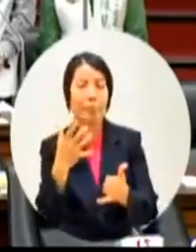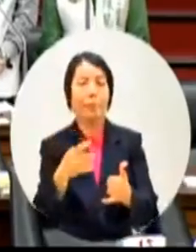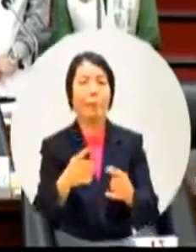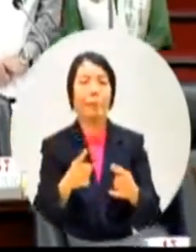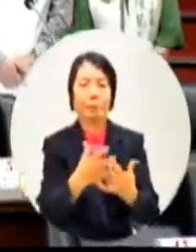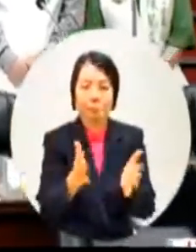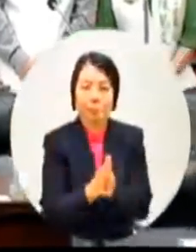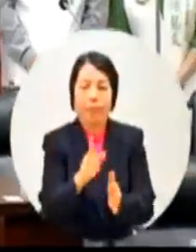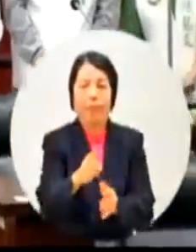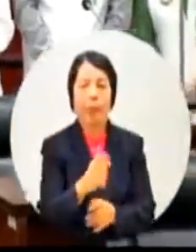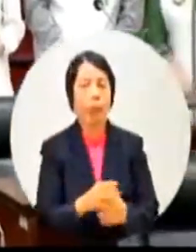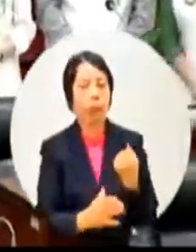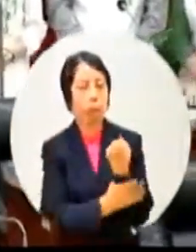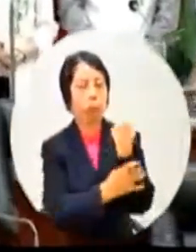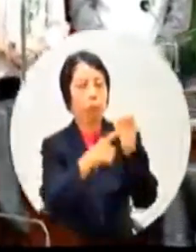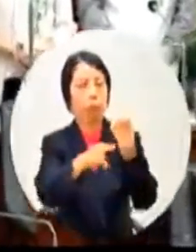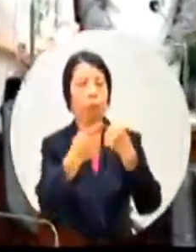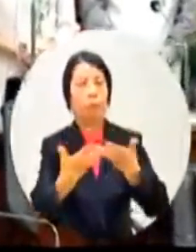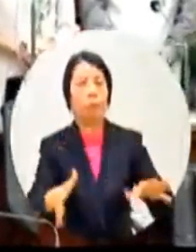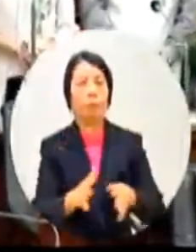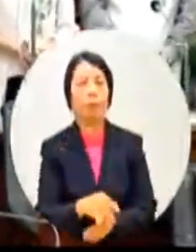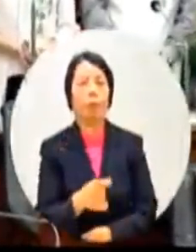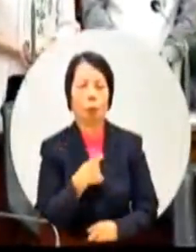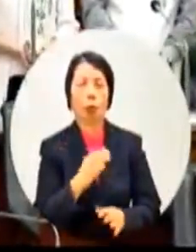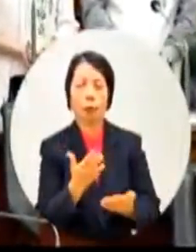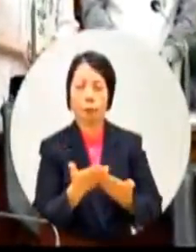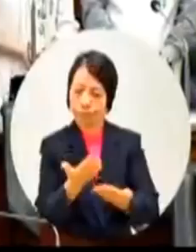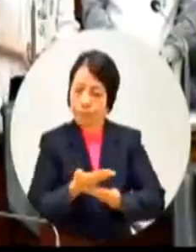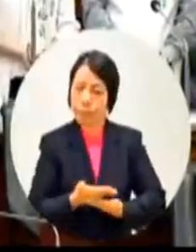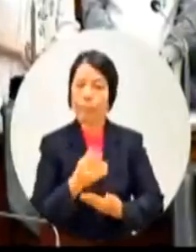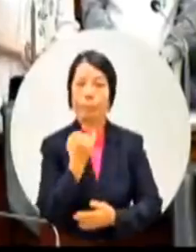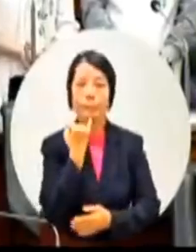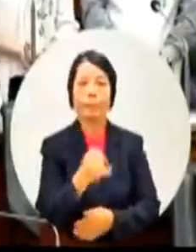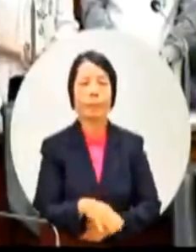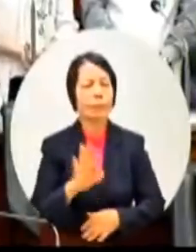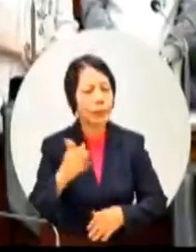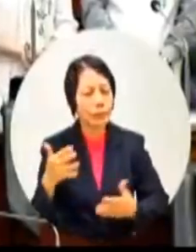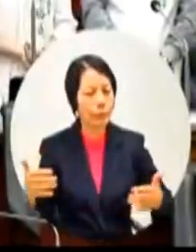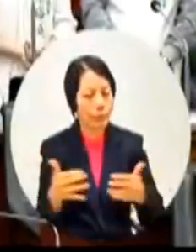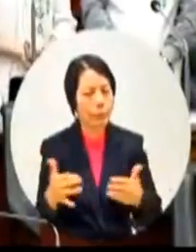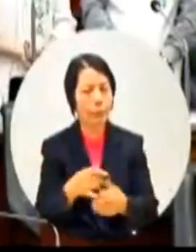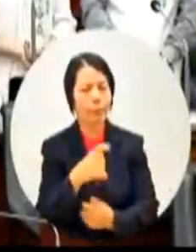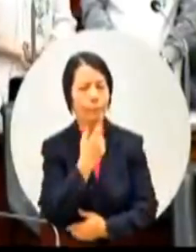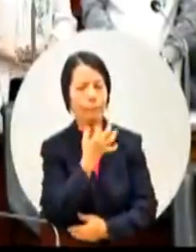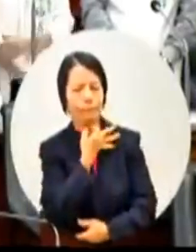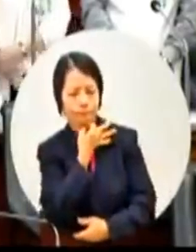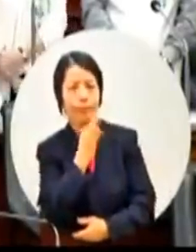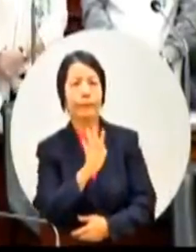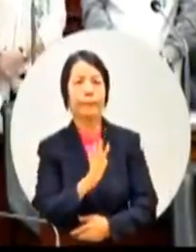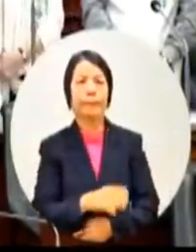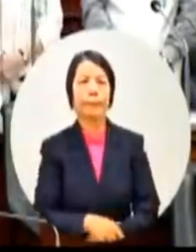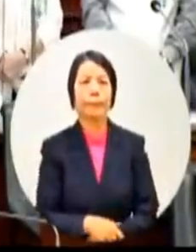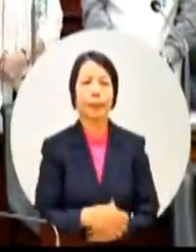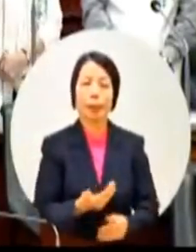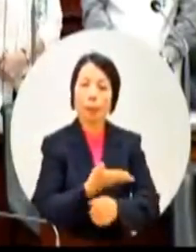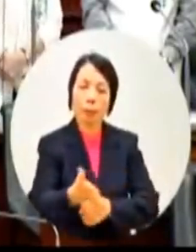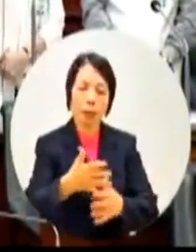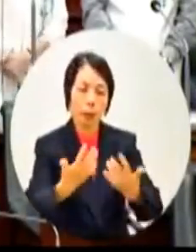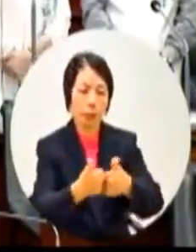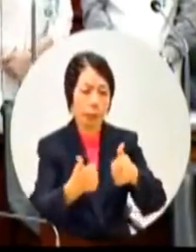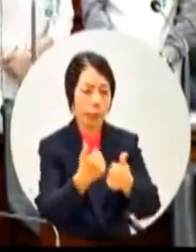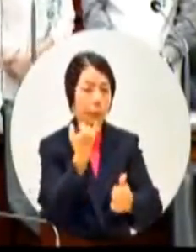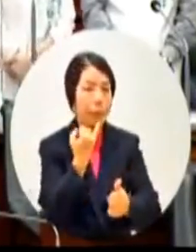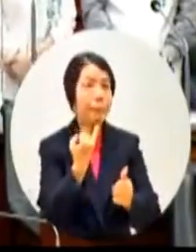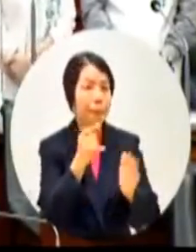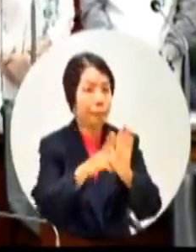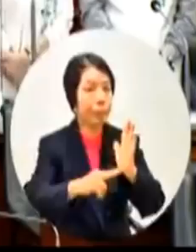阮拢会肯定，但是阮认为有问题，啊，所以我是讲吼，予你有机会嘛，吼，啊，即、這个你讲吼，北